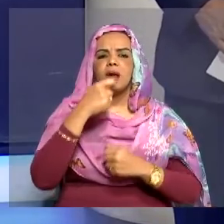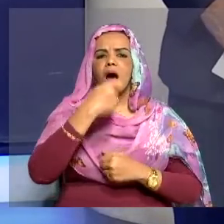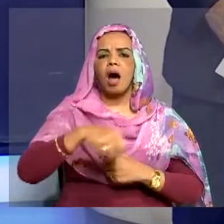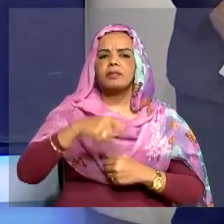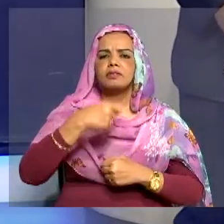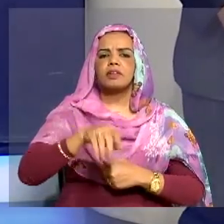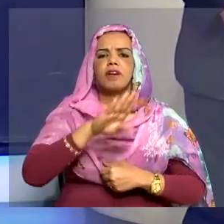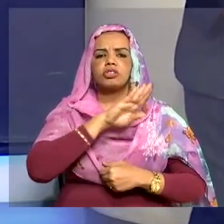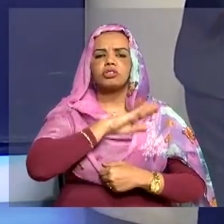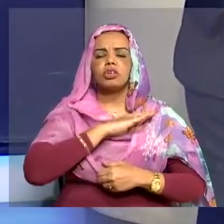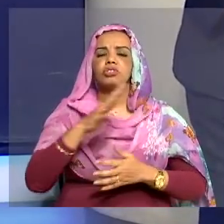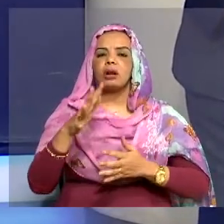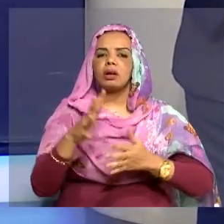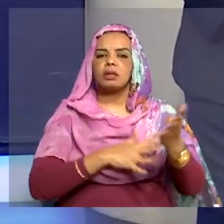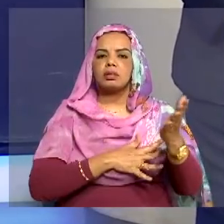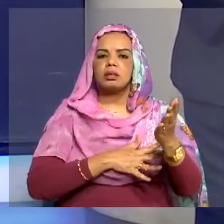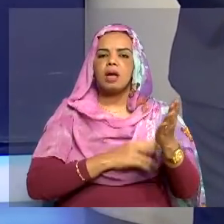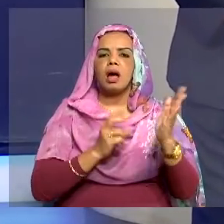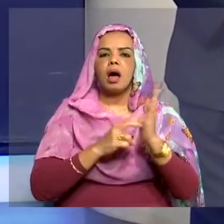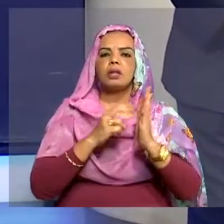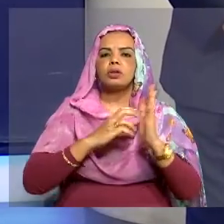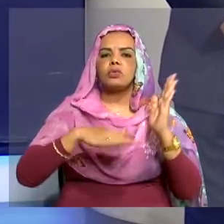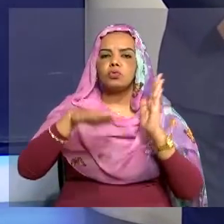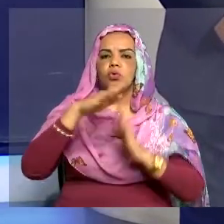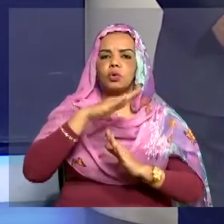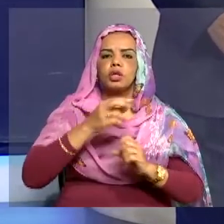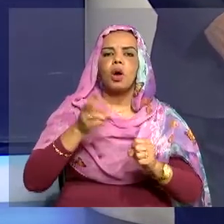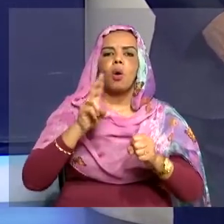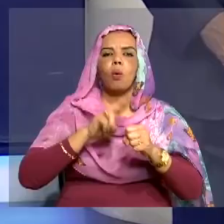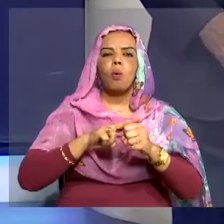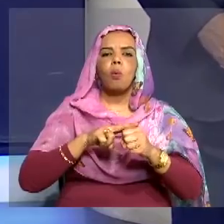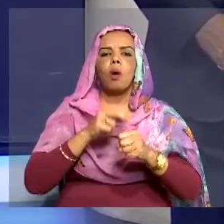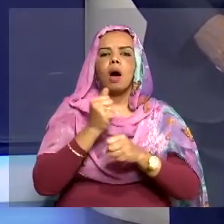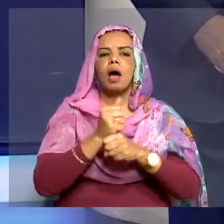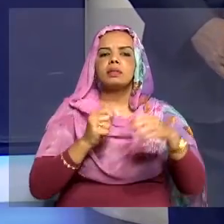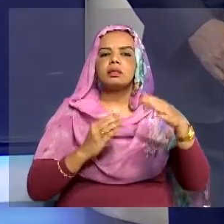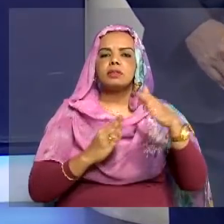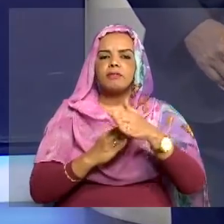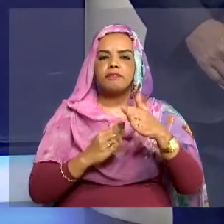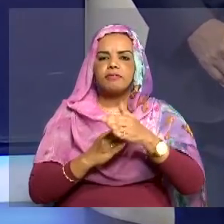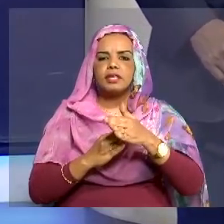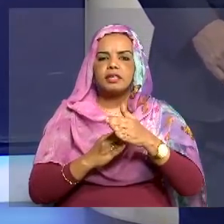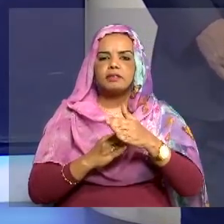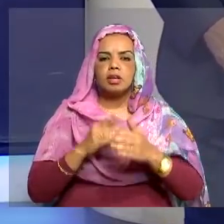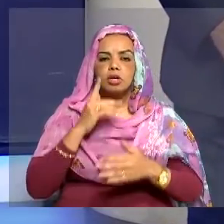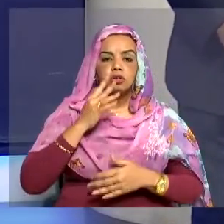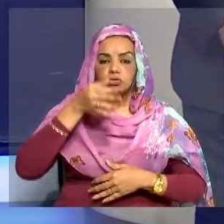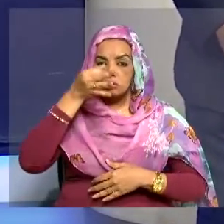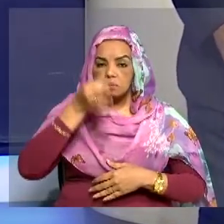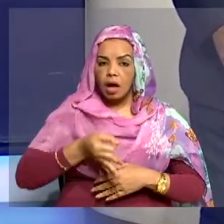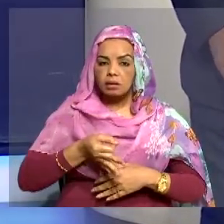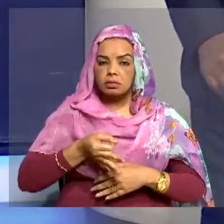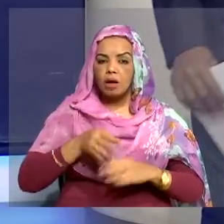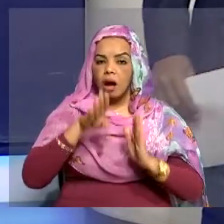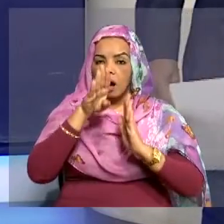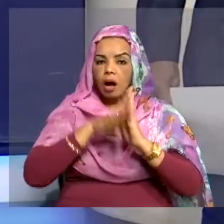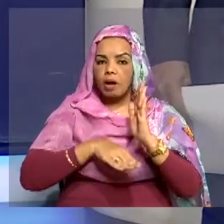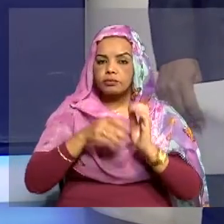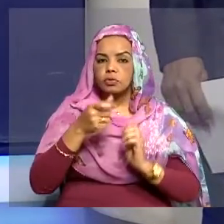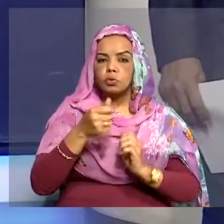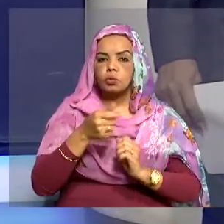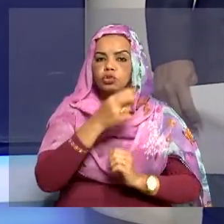الجيش الجرار من الدستوريين والتنفيذيين. وإن كنا جادين فعلا في خفض الإنفاق